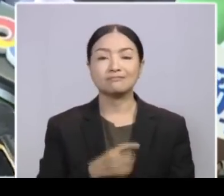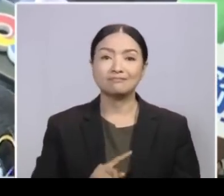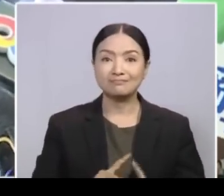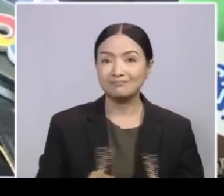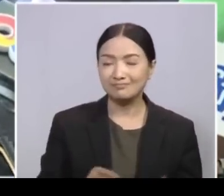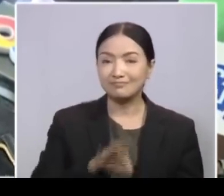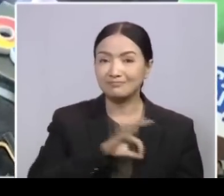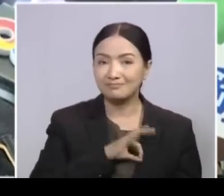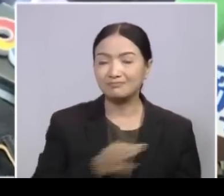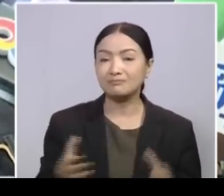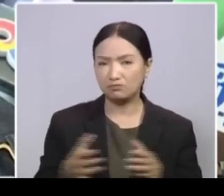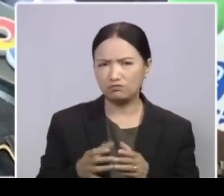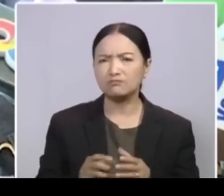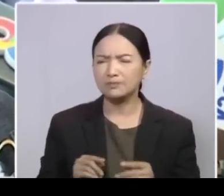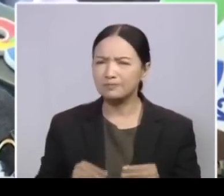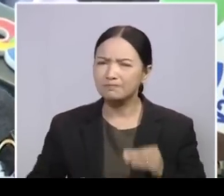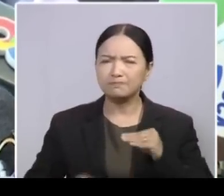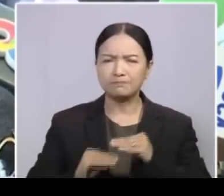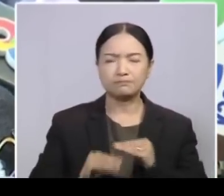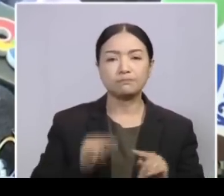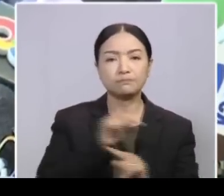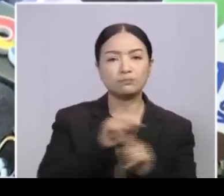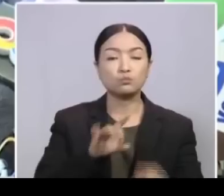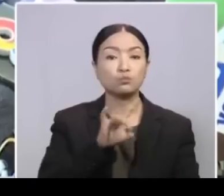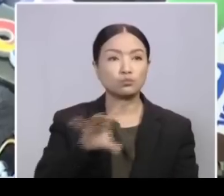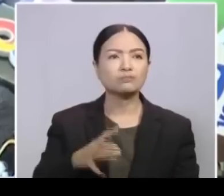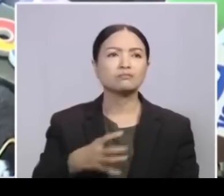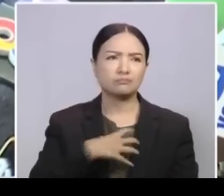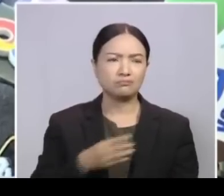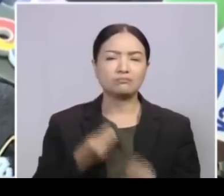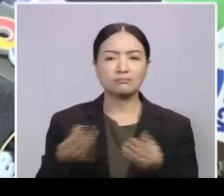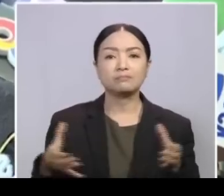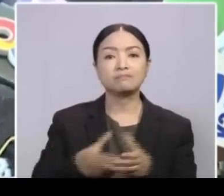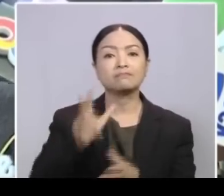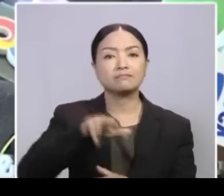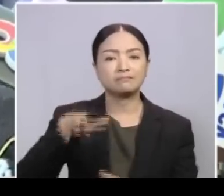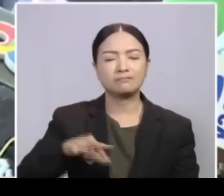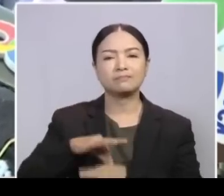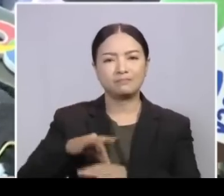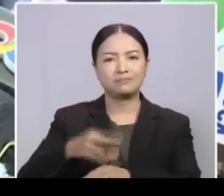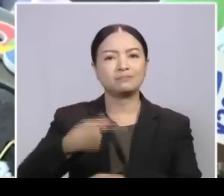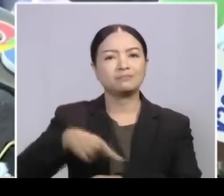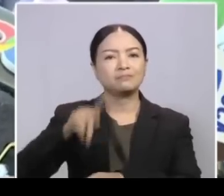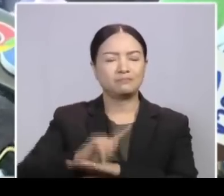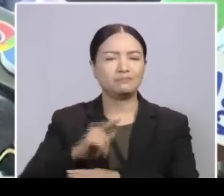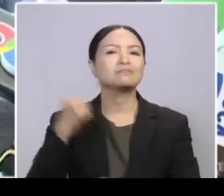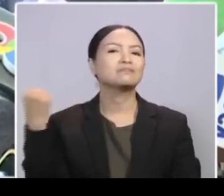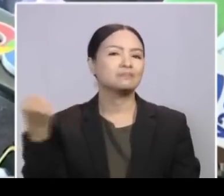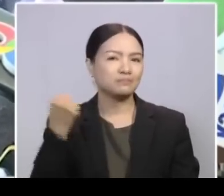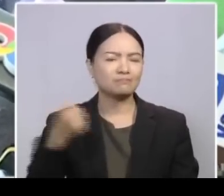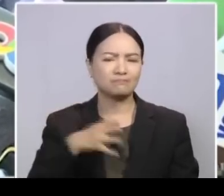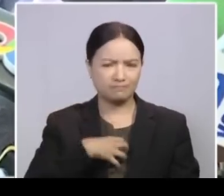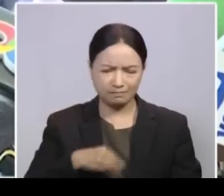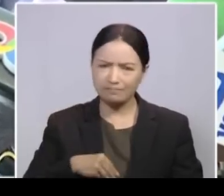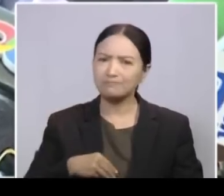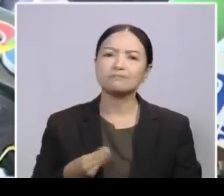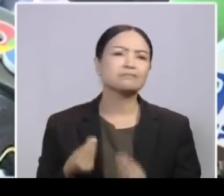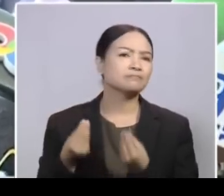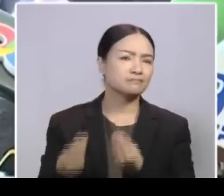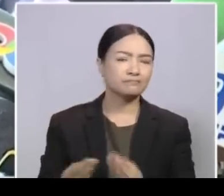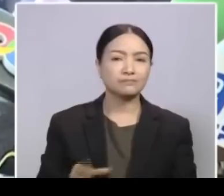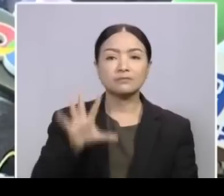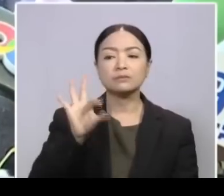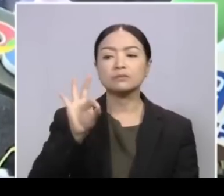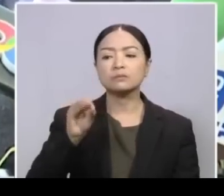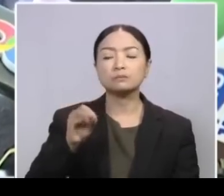นยันว่าสมาชิกพรรคเกือบ 100% ต้องการให้พรรคเพื่อไทยได้ตำแหน่งประธานสภา เกือบ 100% เกือบ 100% ก็คือ 90 ก